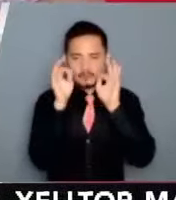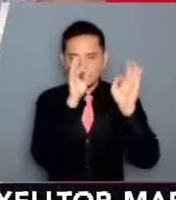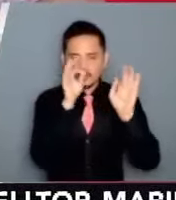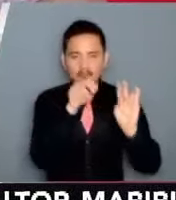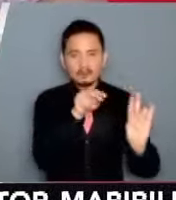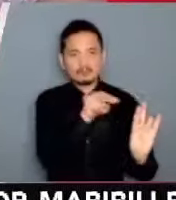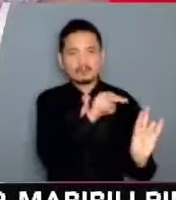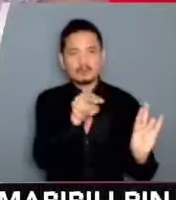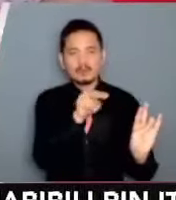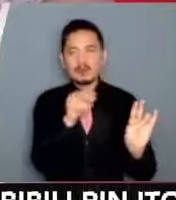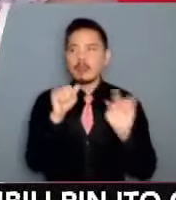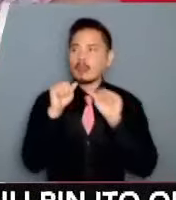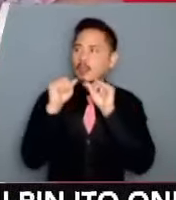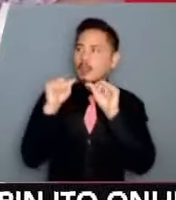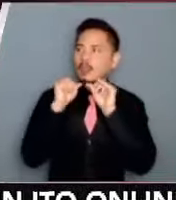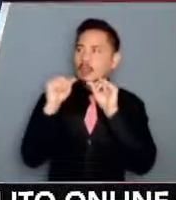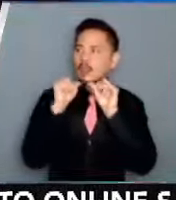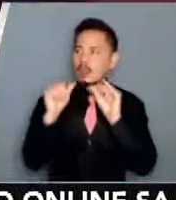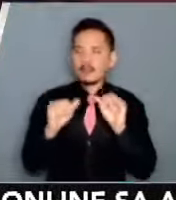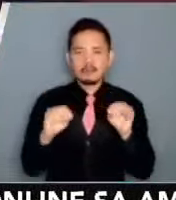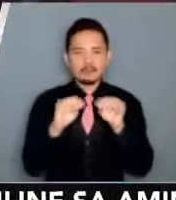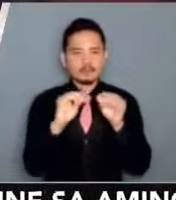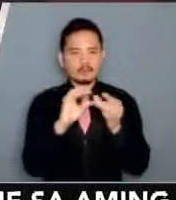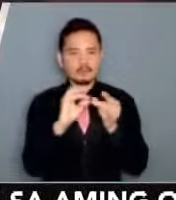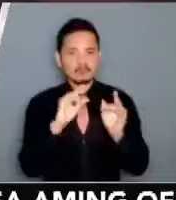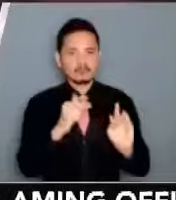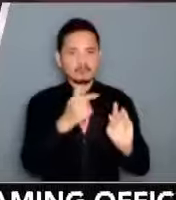balita si James Agustin.